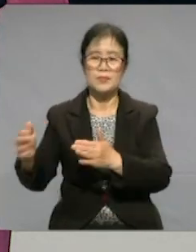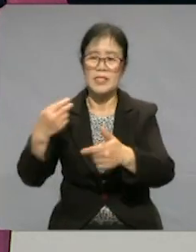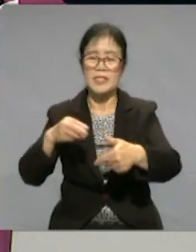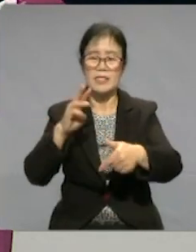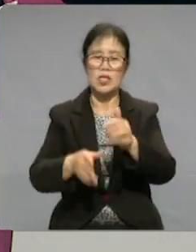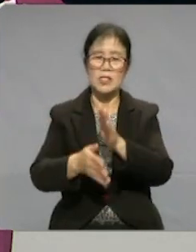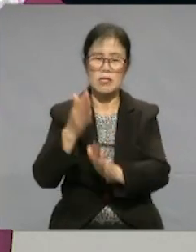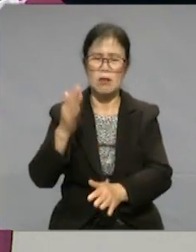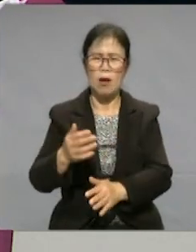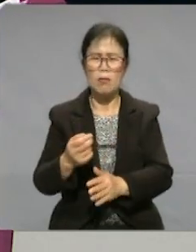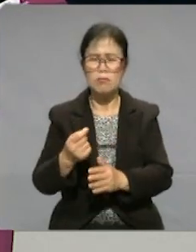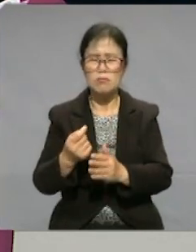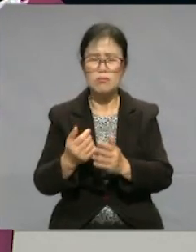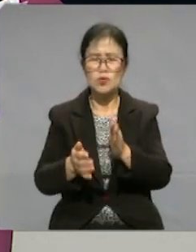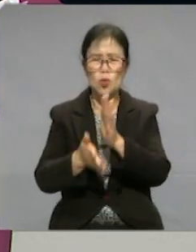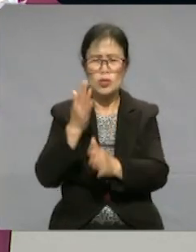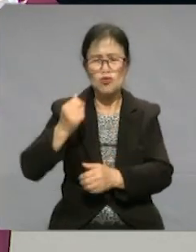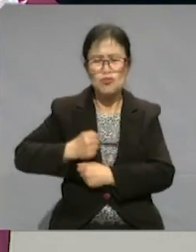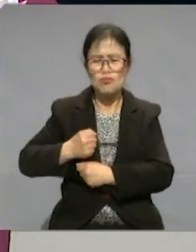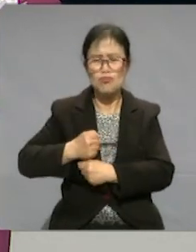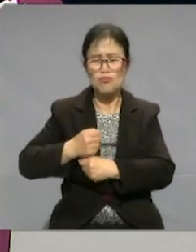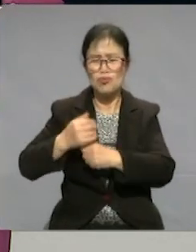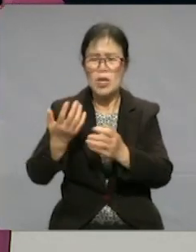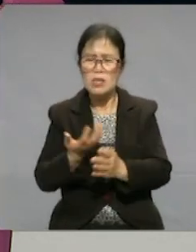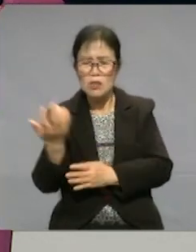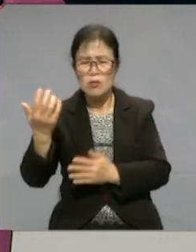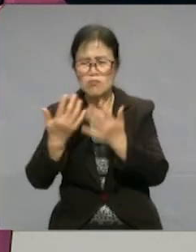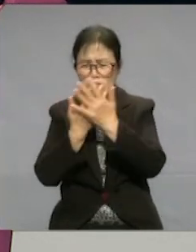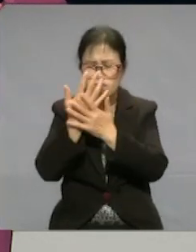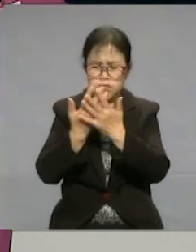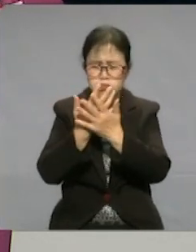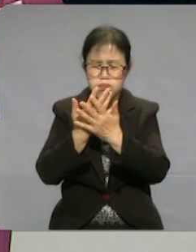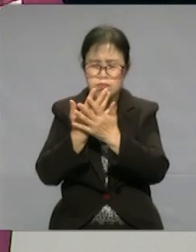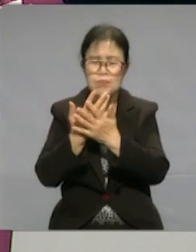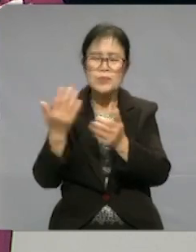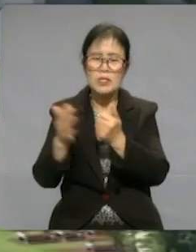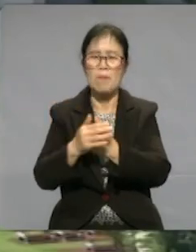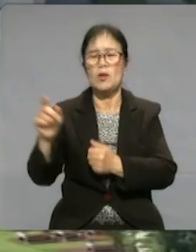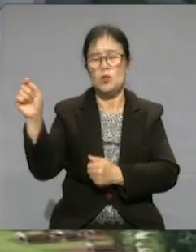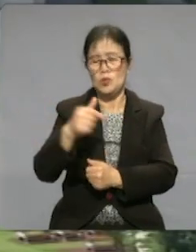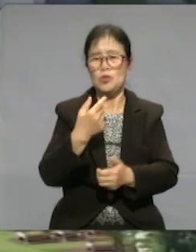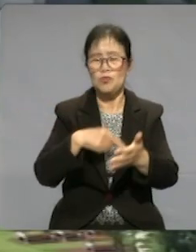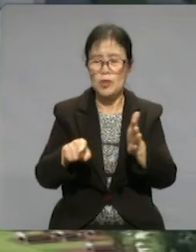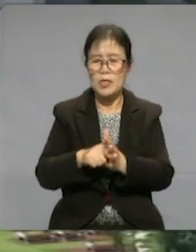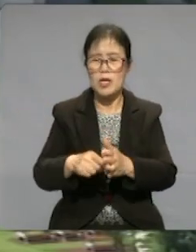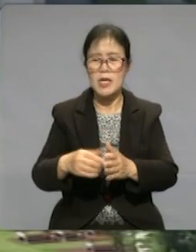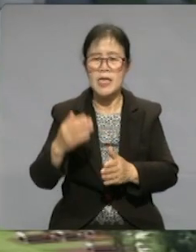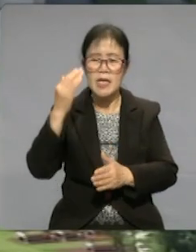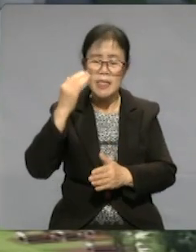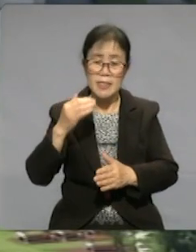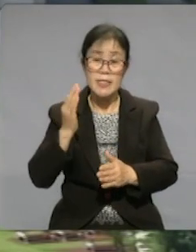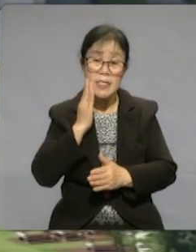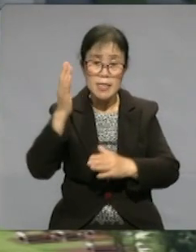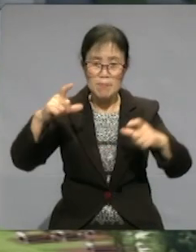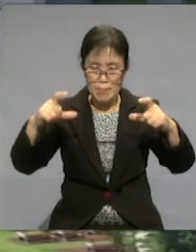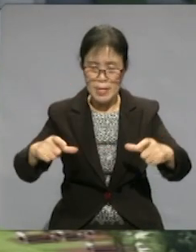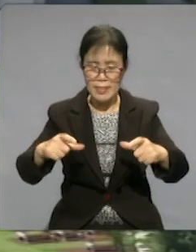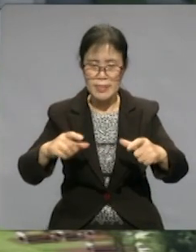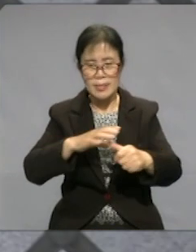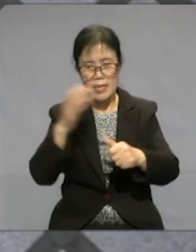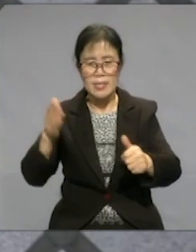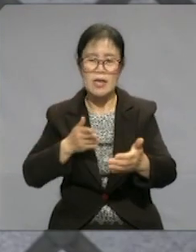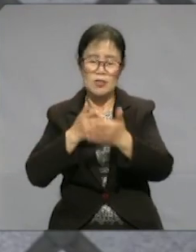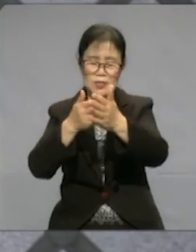인천시가 지지부진한 도심 군부대 이전 사업에 속도를 내기 위해 그린벨트 관련 제도 개선을 정부와 정치권에